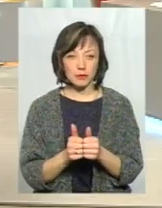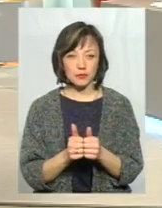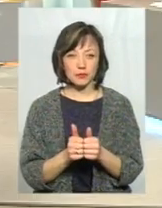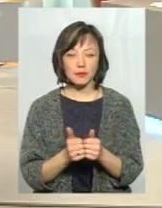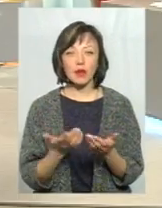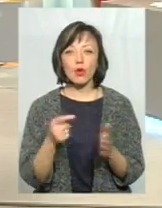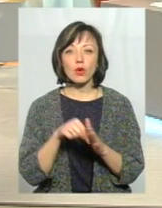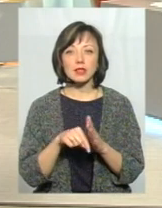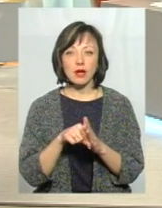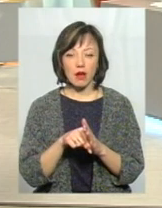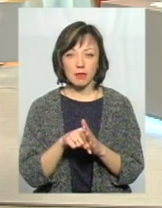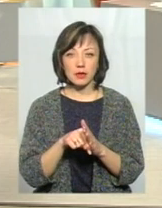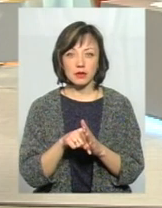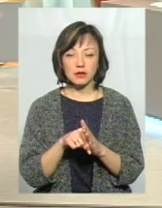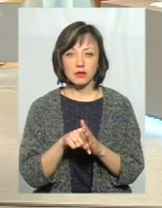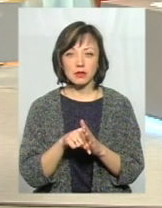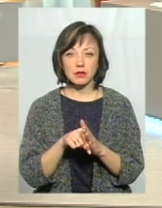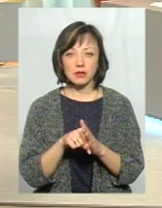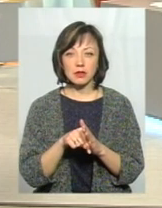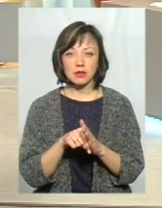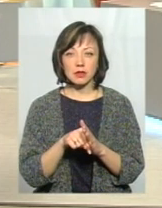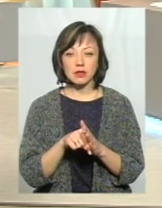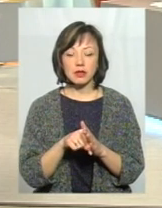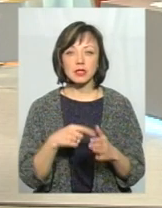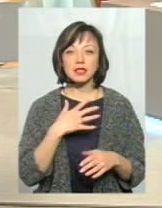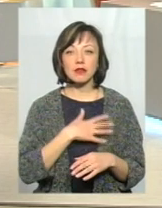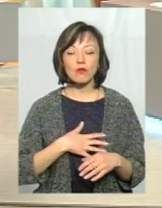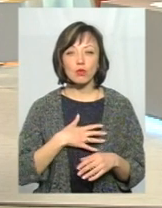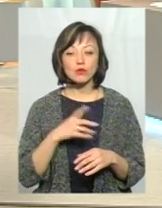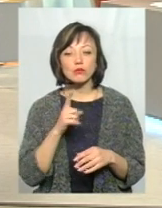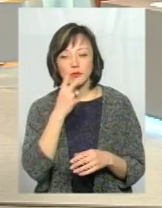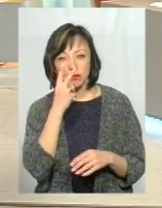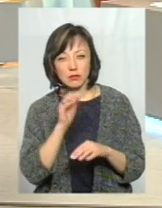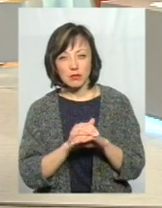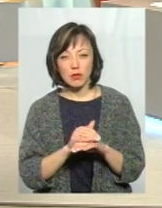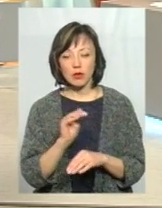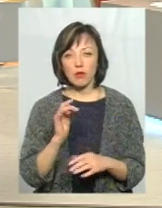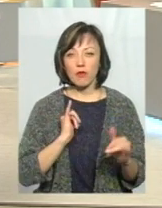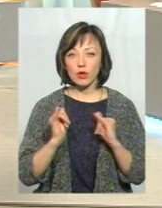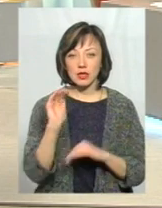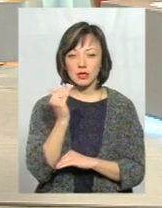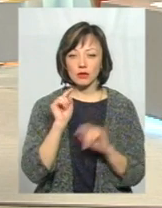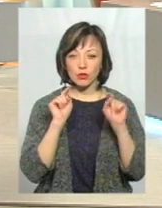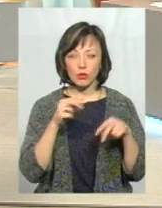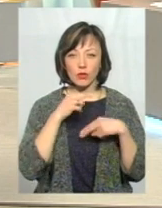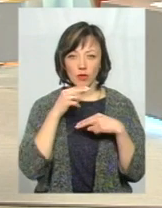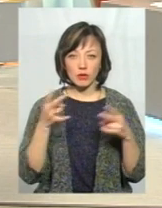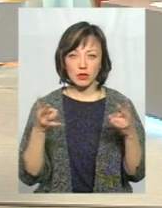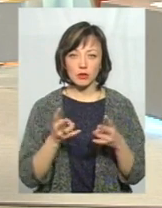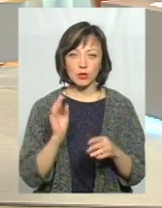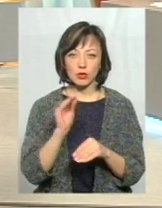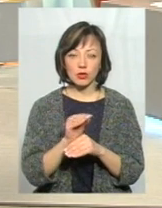Якими ознаками... які ознаки мають стривожити? От як себе поводить дитина, на яку варто звернути увагу і